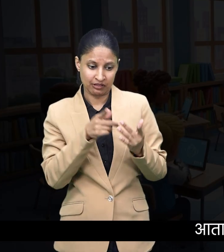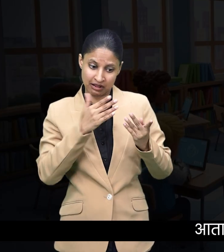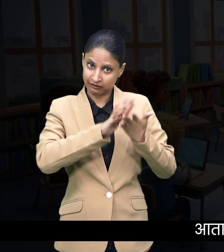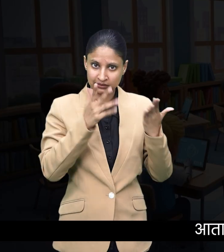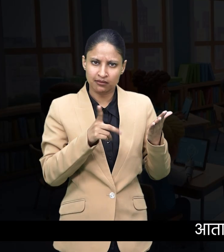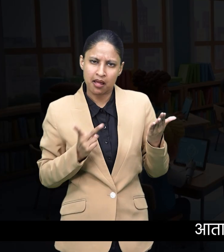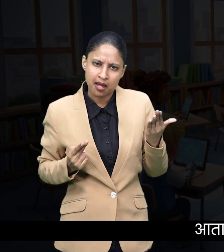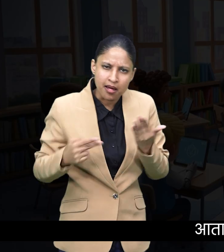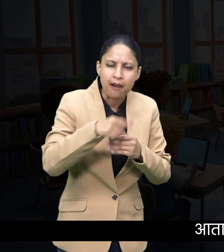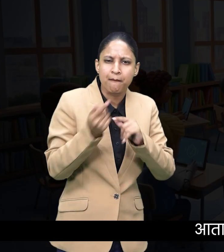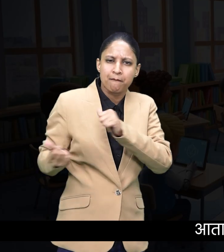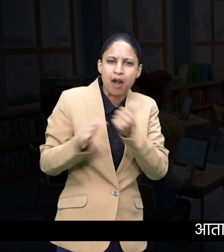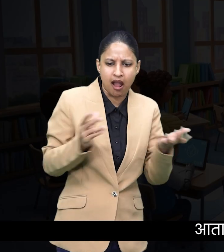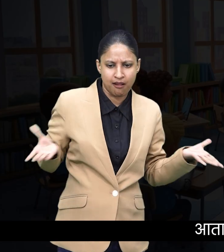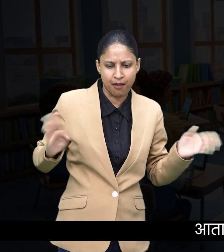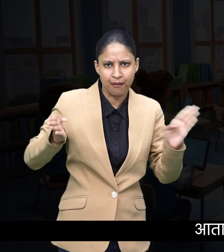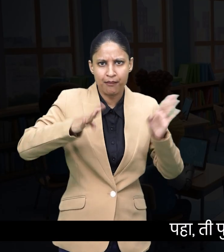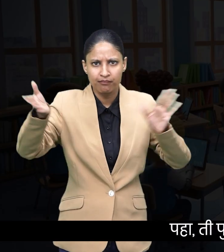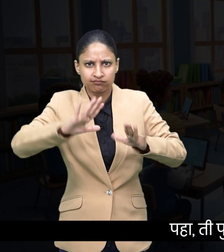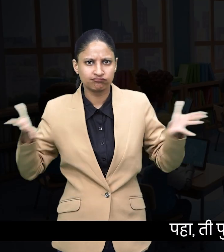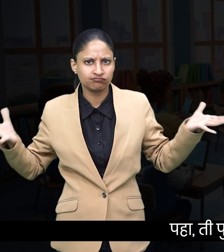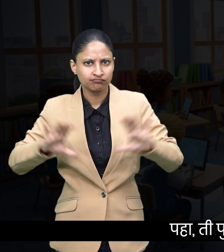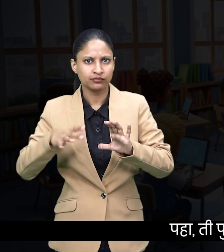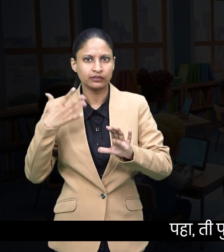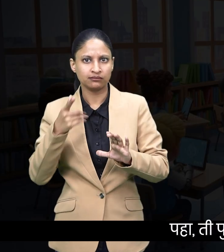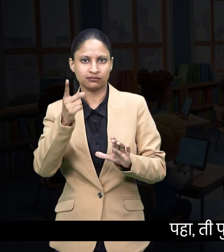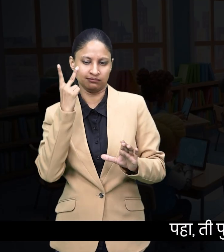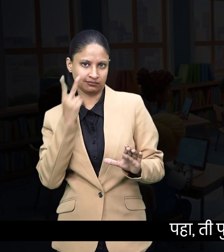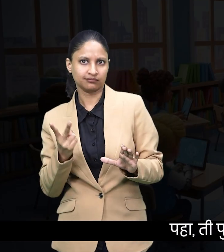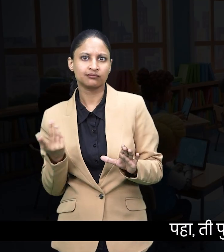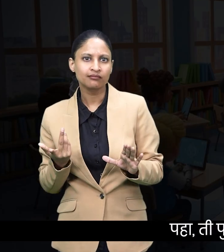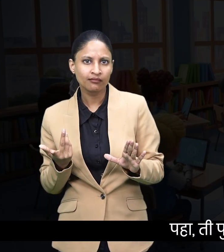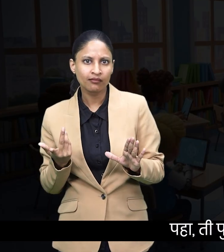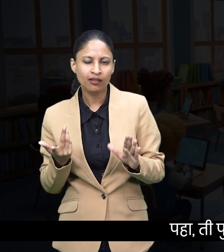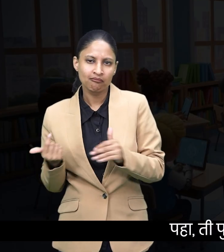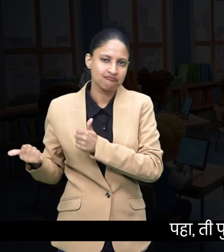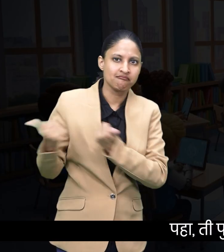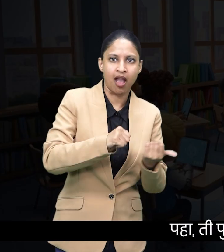आता जाळी परत घडी करा. पहा, ती पुन्हा एकदा घन पेटी बनते.